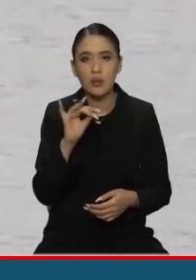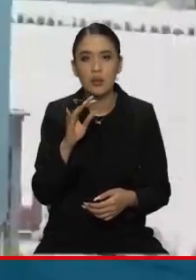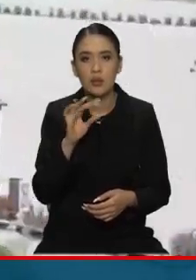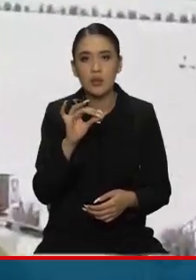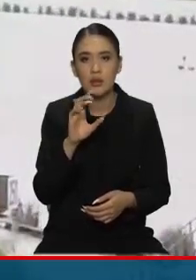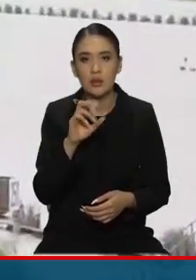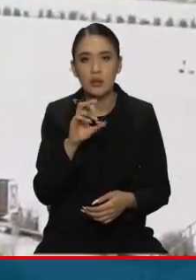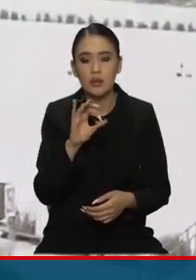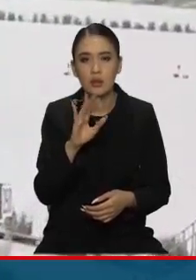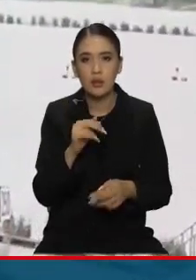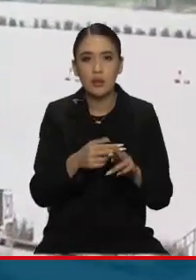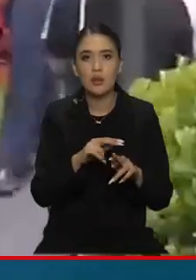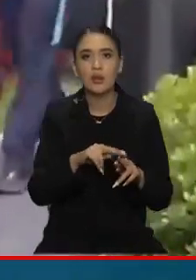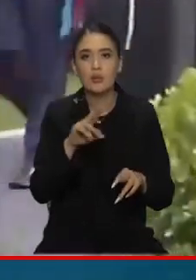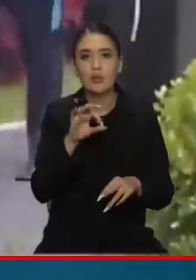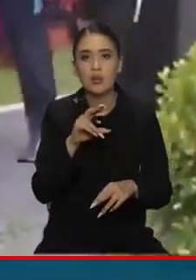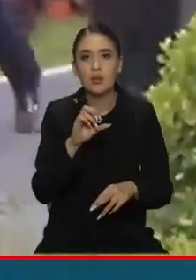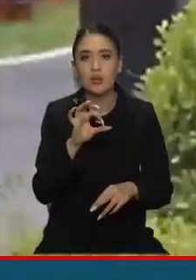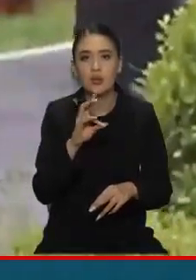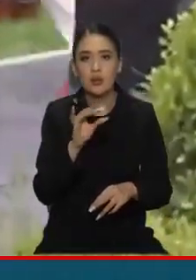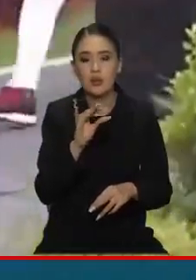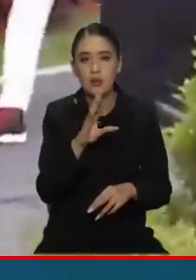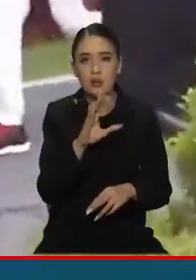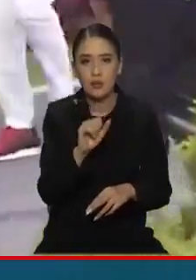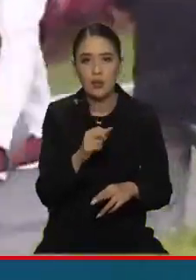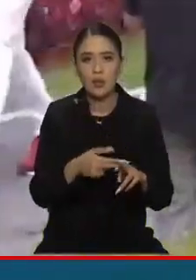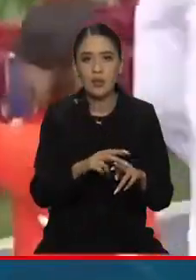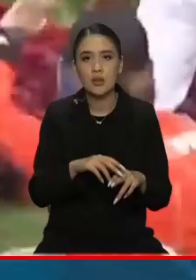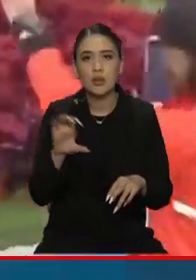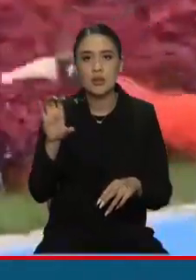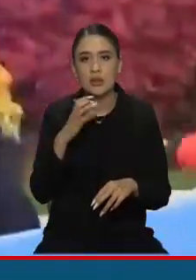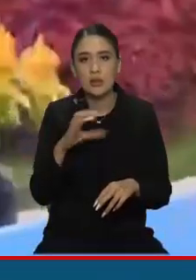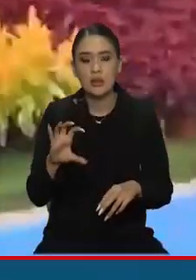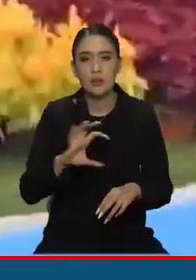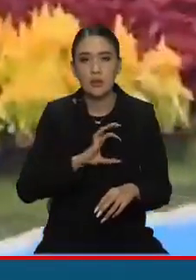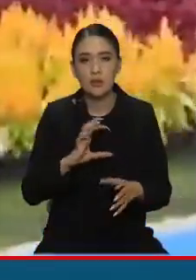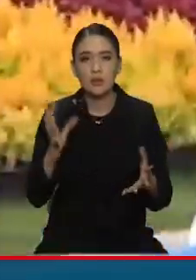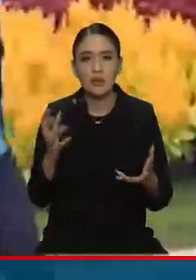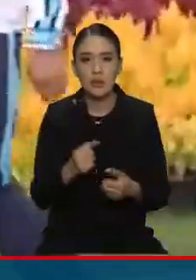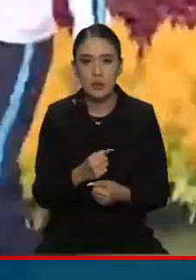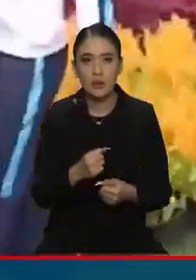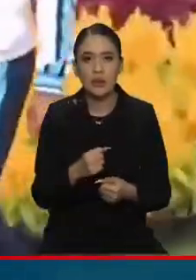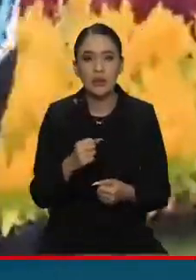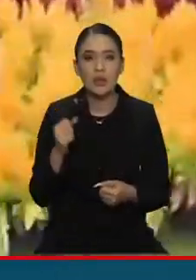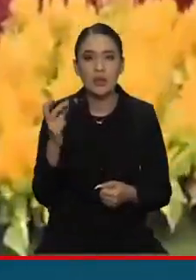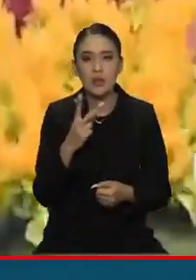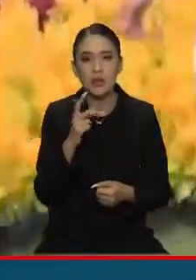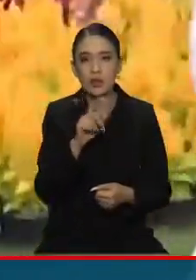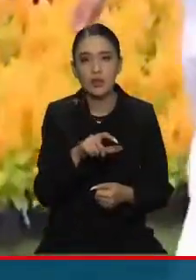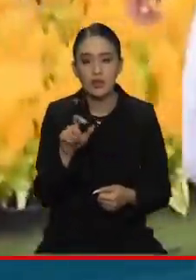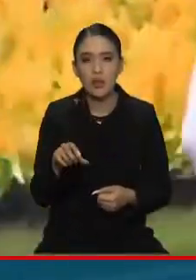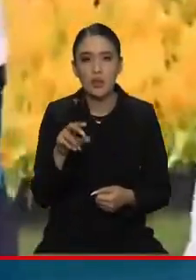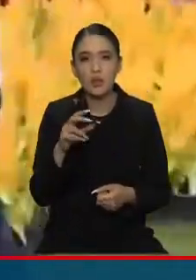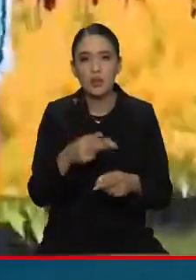Искакова жұбы және Ирина Подойникова мен Ольга Шмелева жұбы күмісті еншіледі. Тимофей Емельянов пен Кирилл